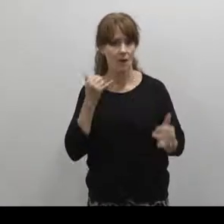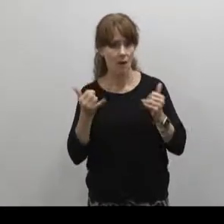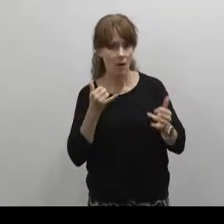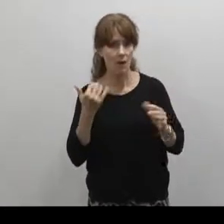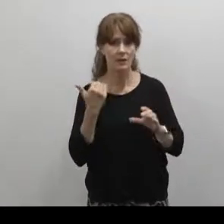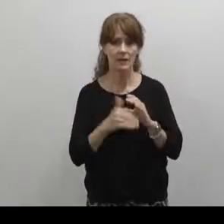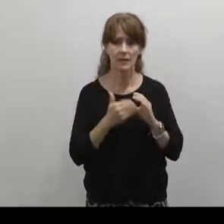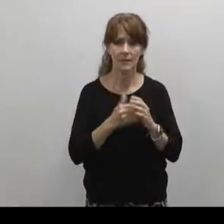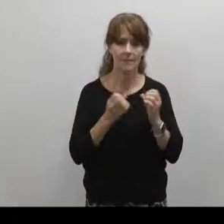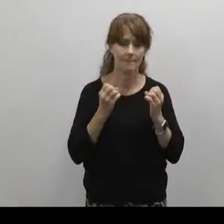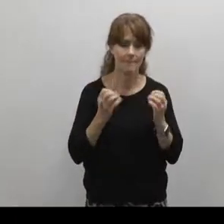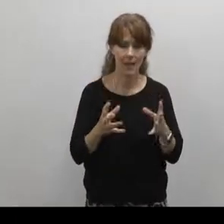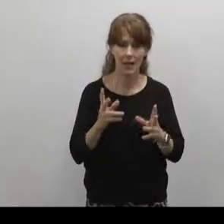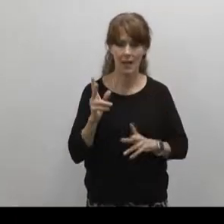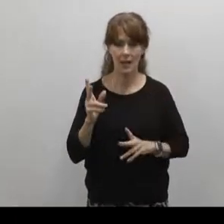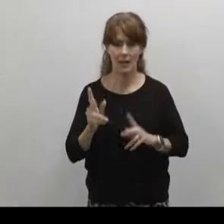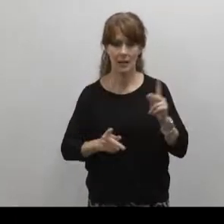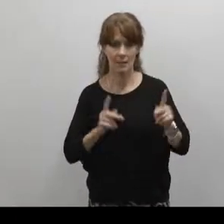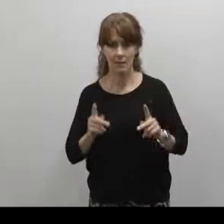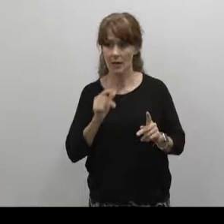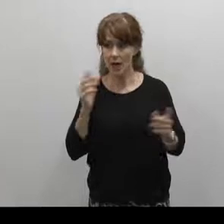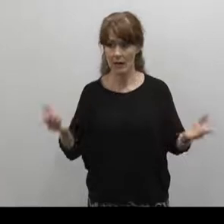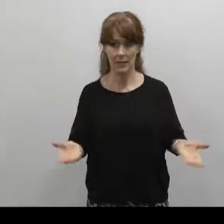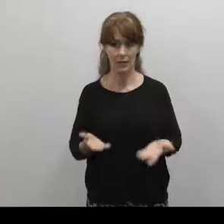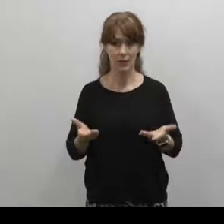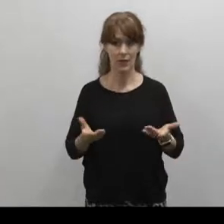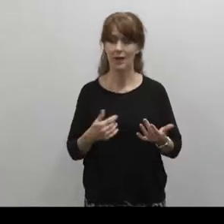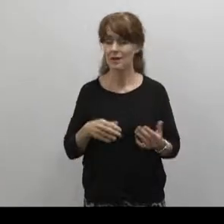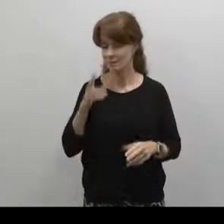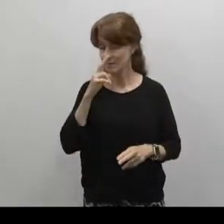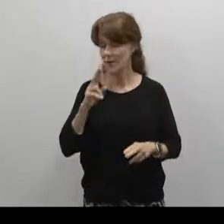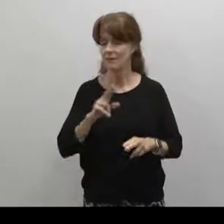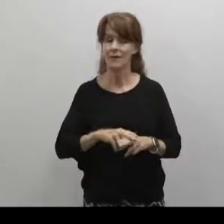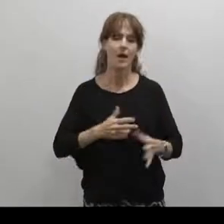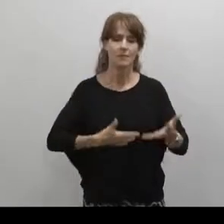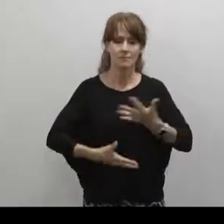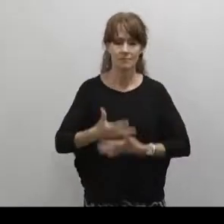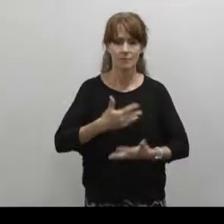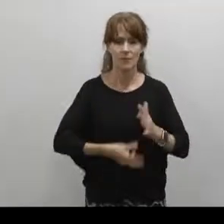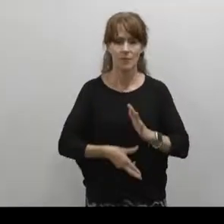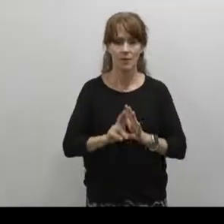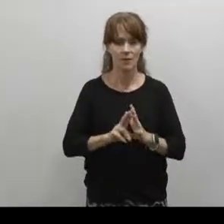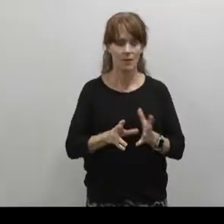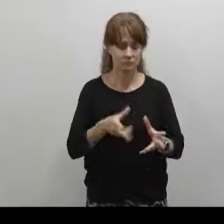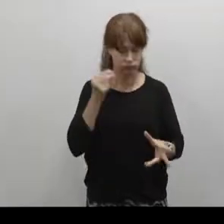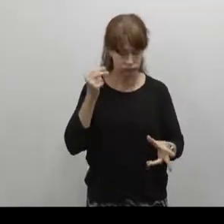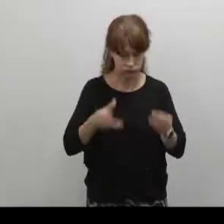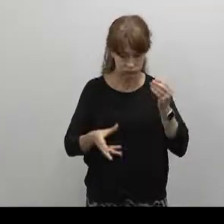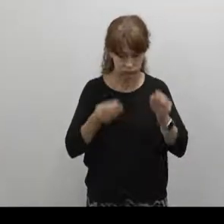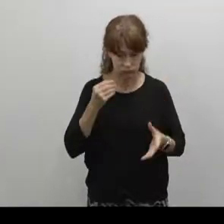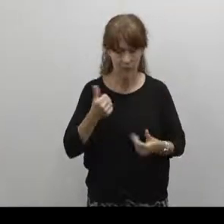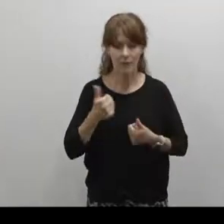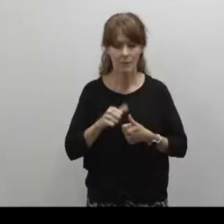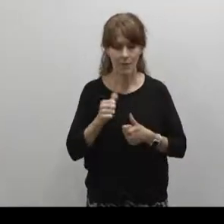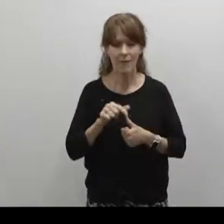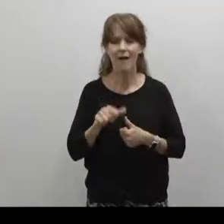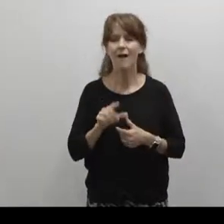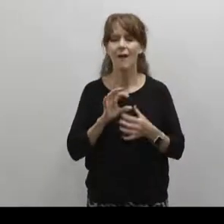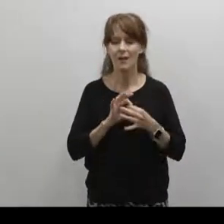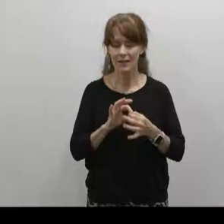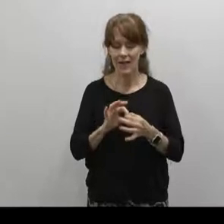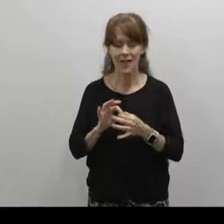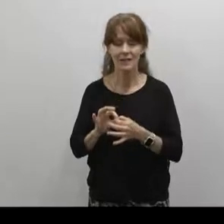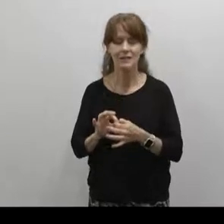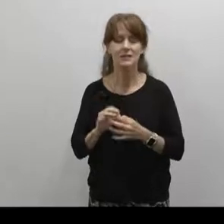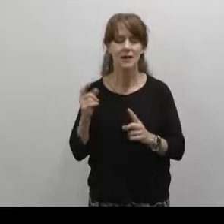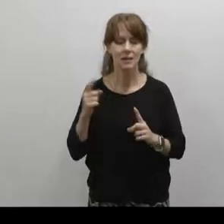thi nước nông đồng nai ca bao dương như đấy vì bất chia sáy sầm đạp dương đã dương